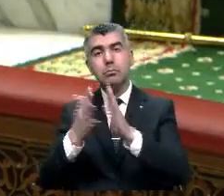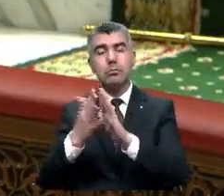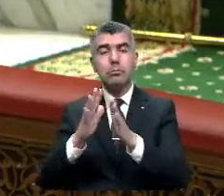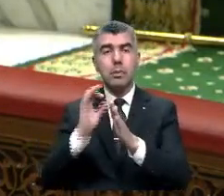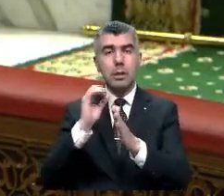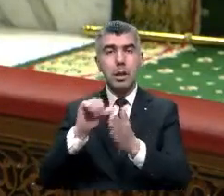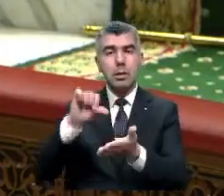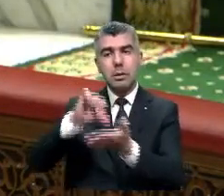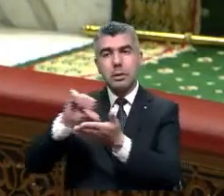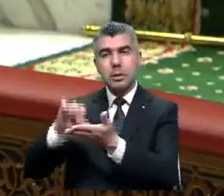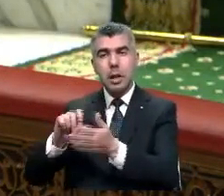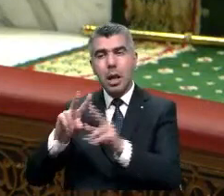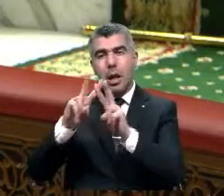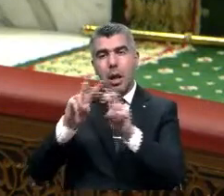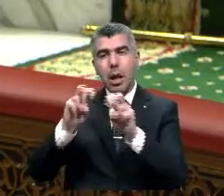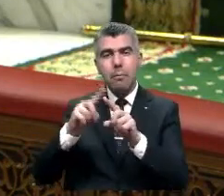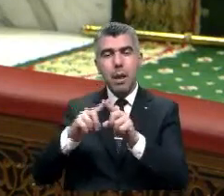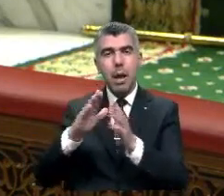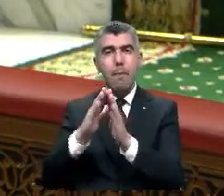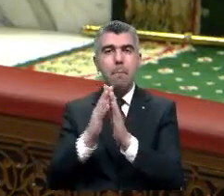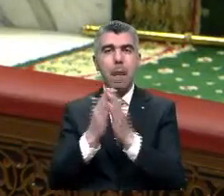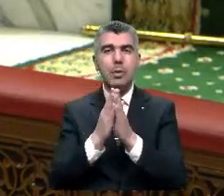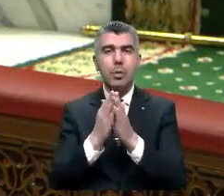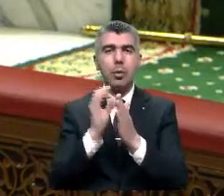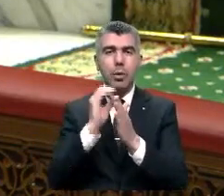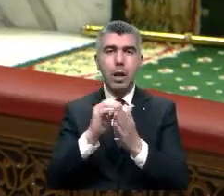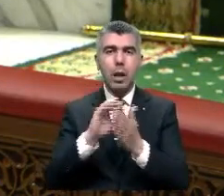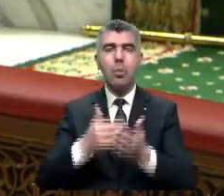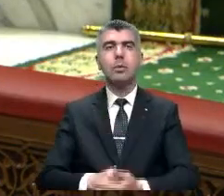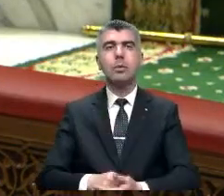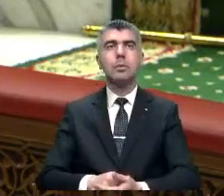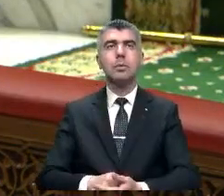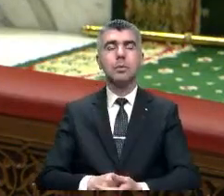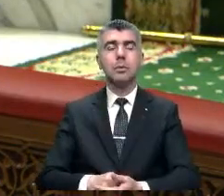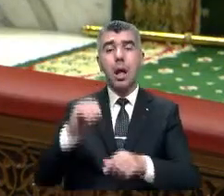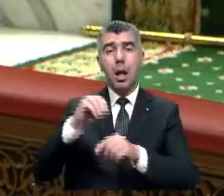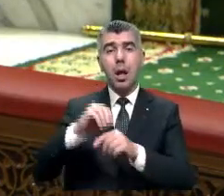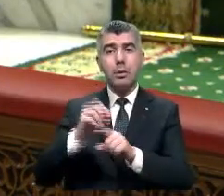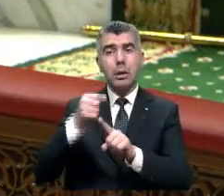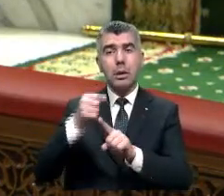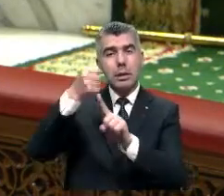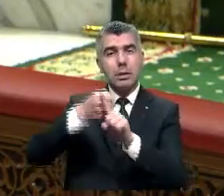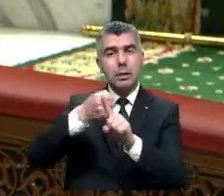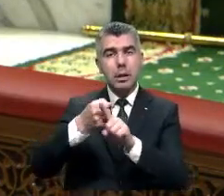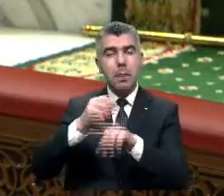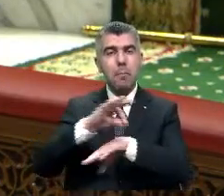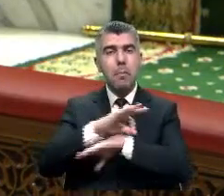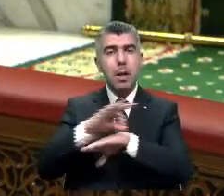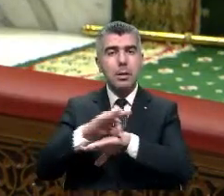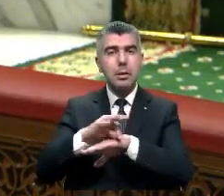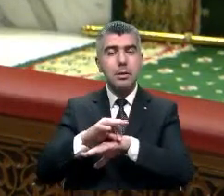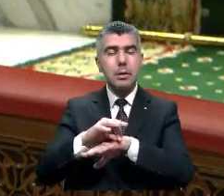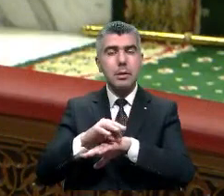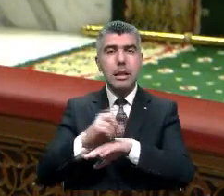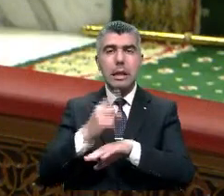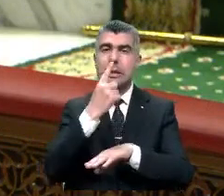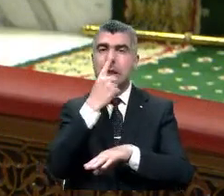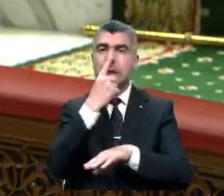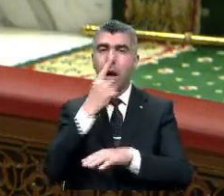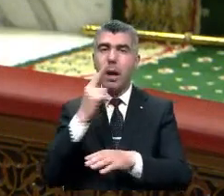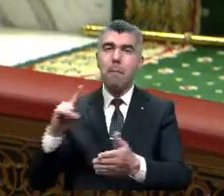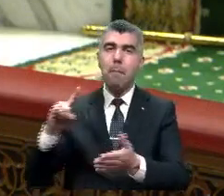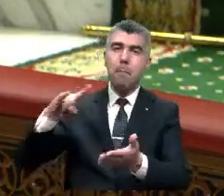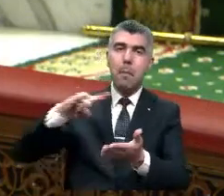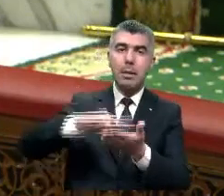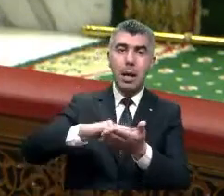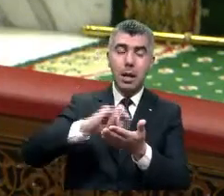ديال المناطق المراقبة ديال الجوازات ومناطق العبور وتسليم الأمتعة. تيواصل أيضا المكتب مشروع المحطة الجوية الجديدة بمطار تطوان